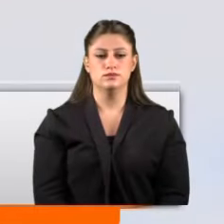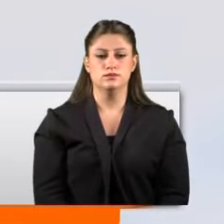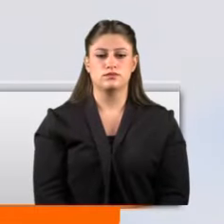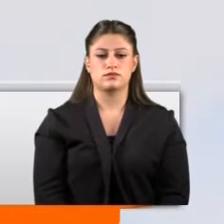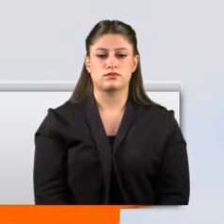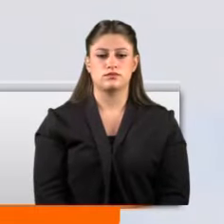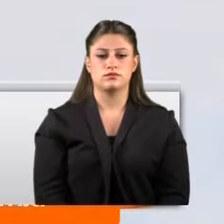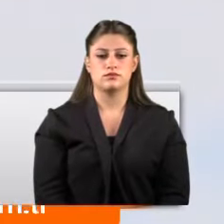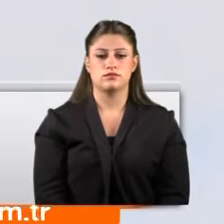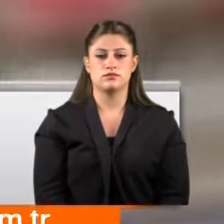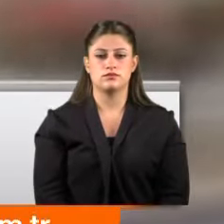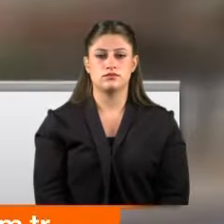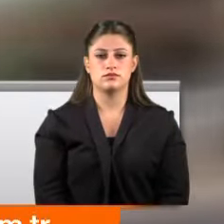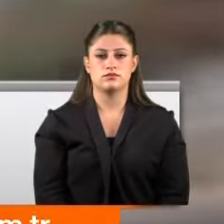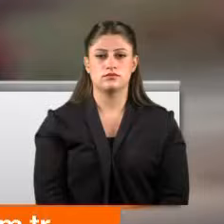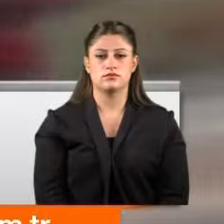Logar kapakları yerinden çıktı.